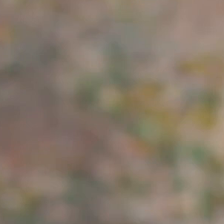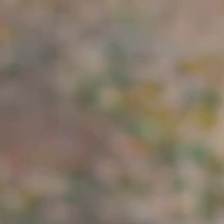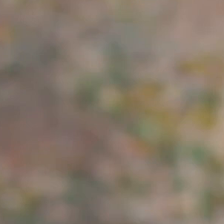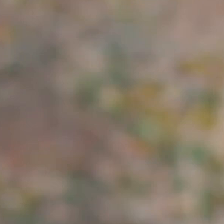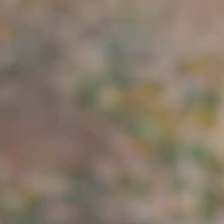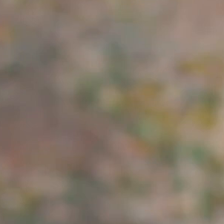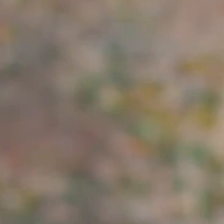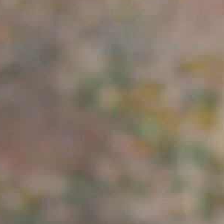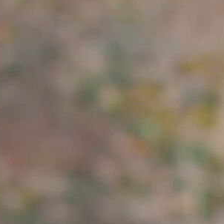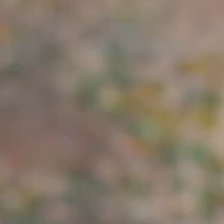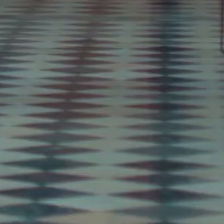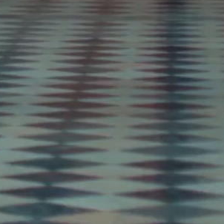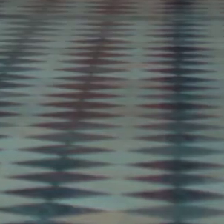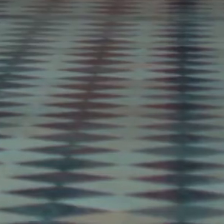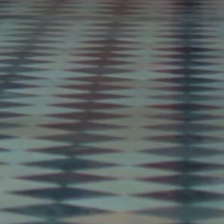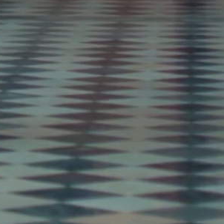estudiant quedi enrere.